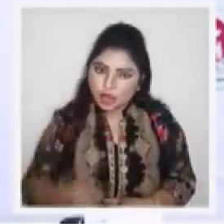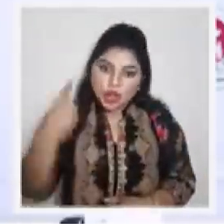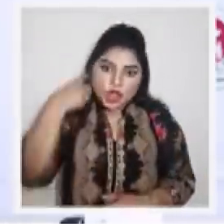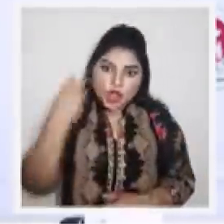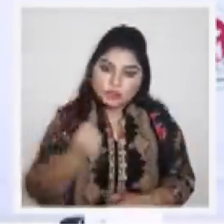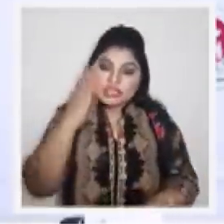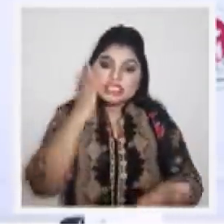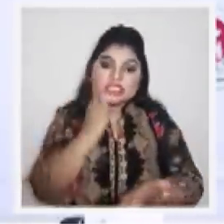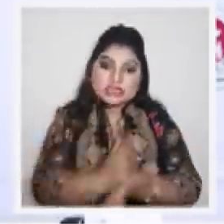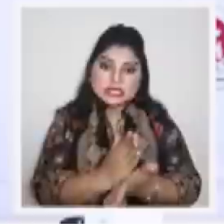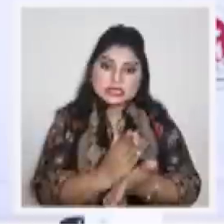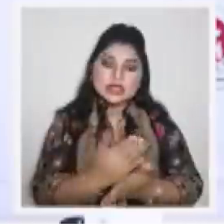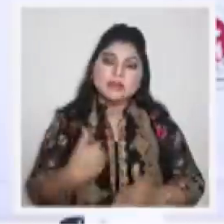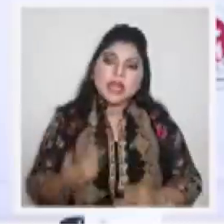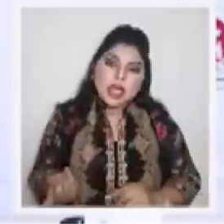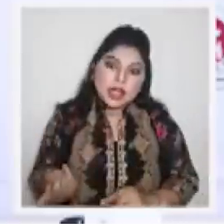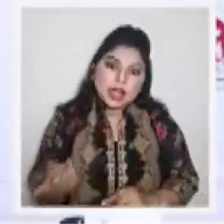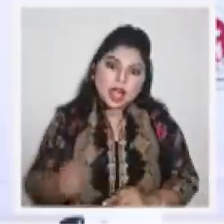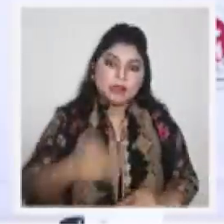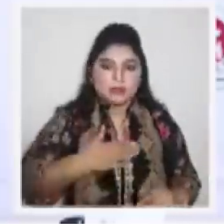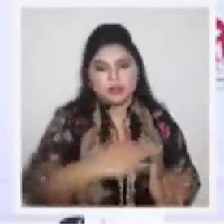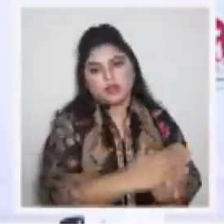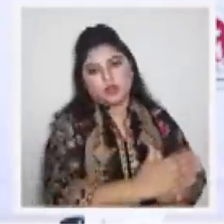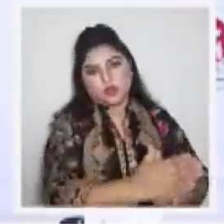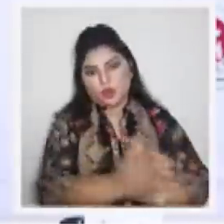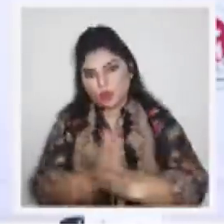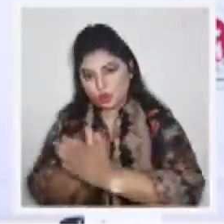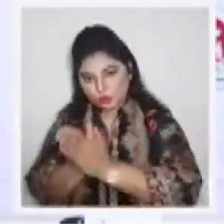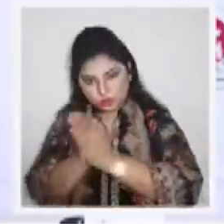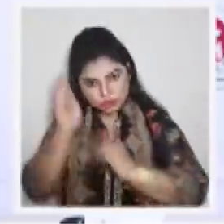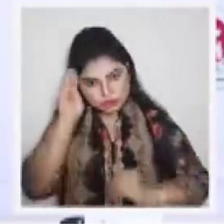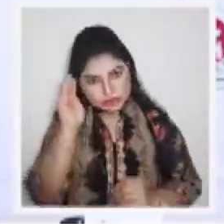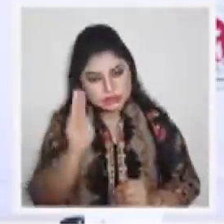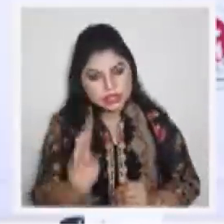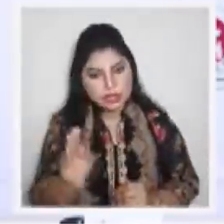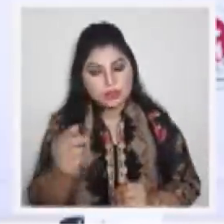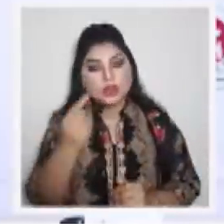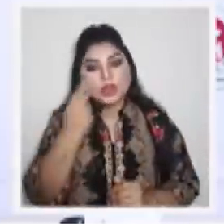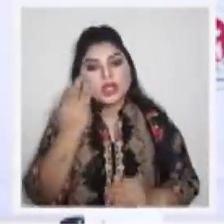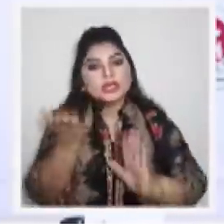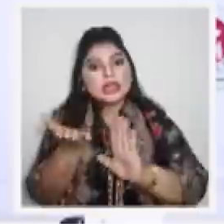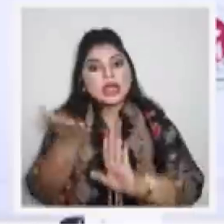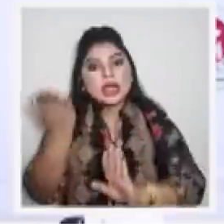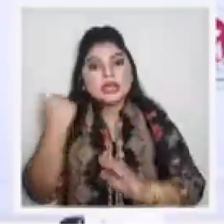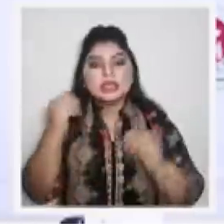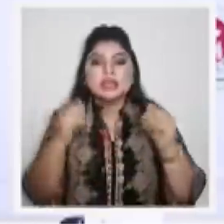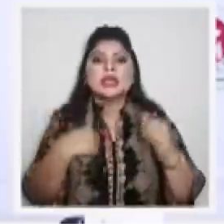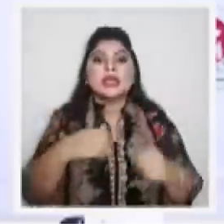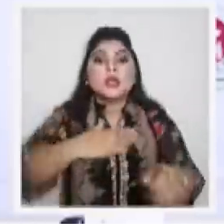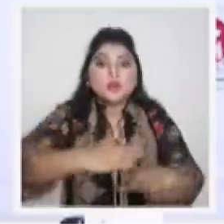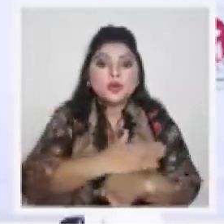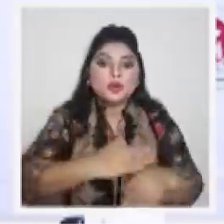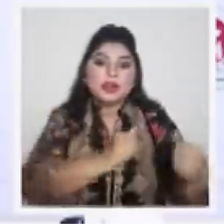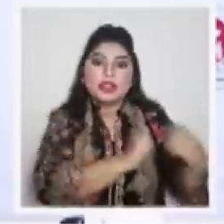199, 6 আগস্ট 2020। এই ছিল আমাদের কাছে তথ্য। তথ্য শেষ করবার আগে আবারও